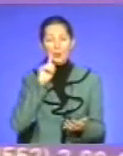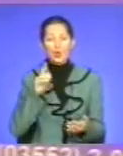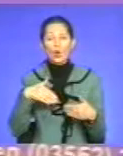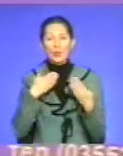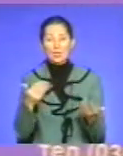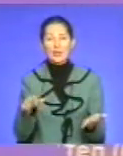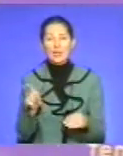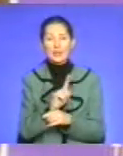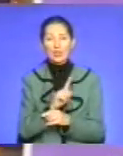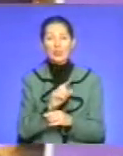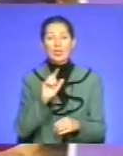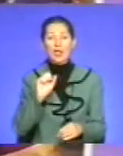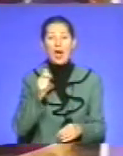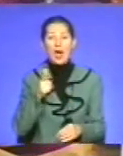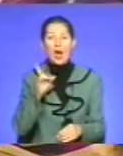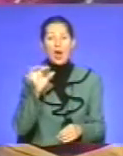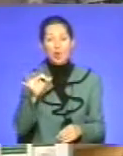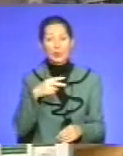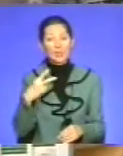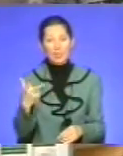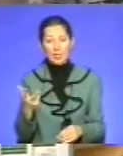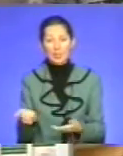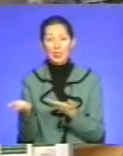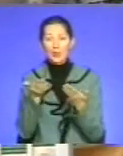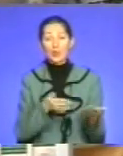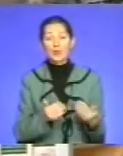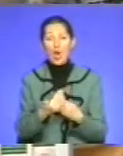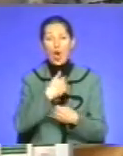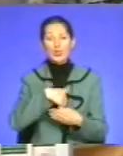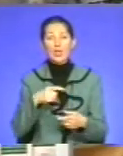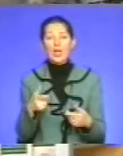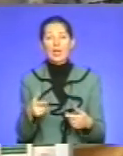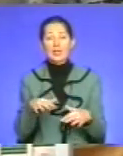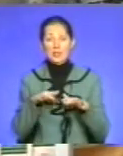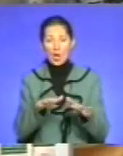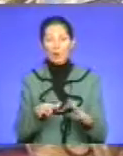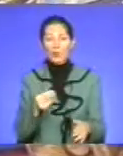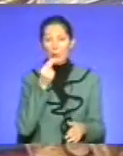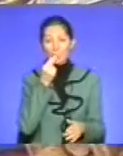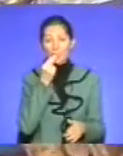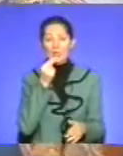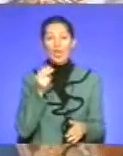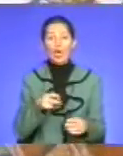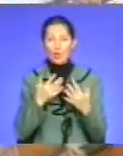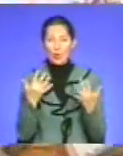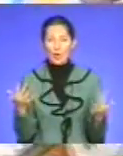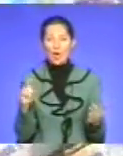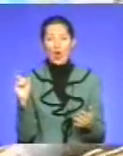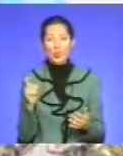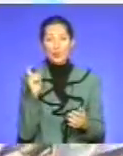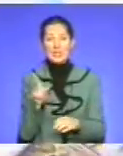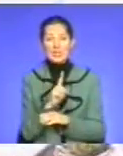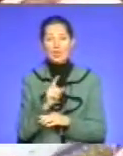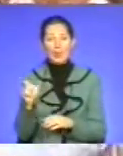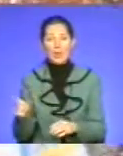Тернопільщина на «Агро-2013». Припрошували гостей заходу розглядатись, куштувати товари господині з Тернопілля Галина Пилипів